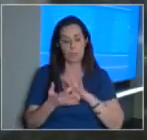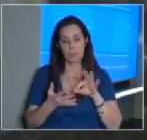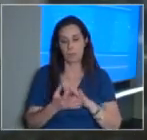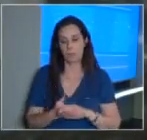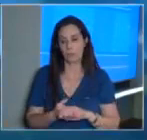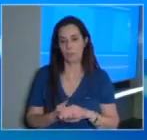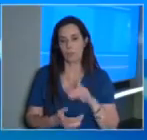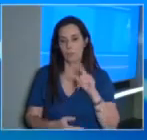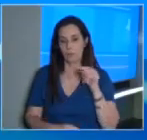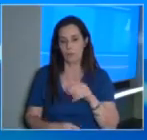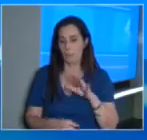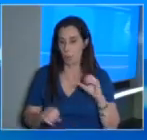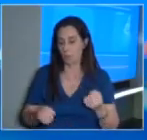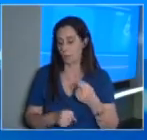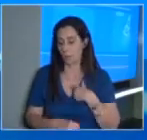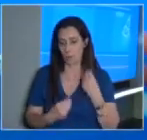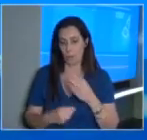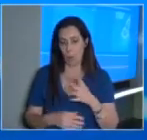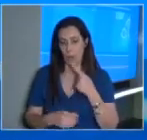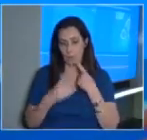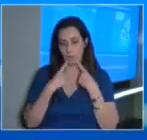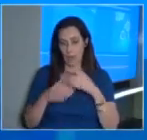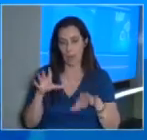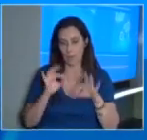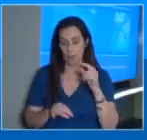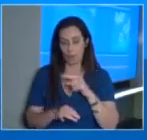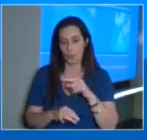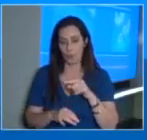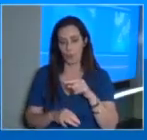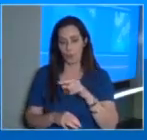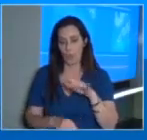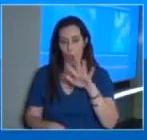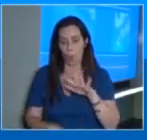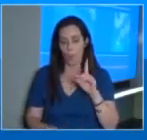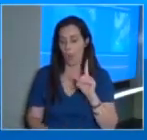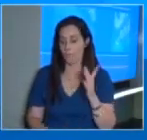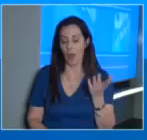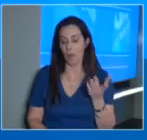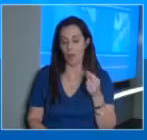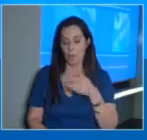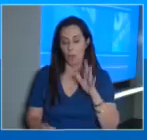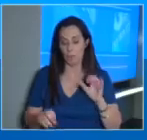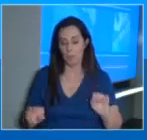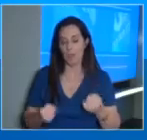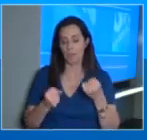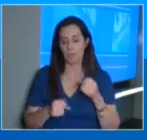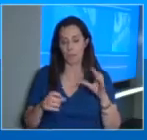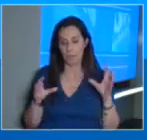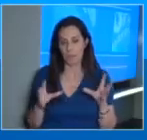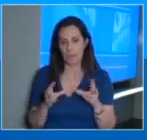מחרימה אותם, אבל הם מאוד פעילים. אנחנו תכף אולי נדבר על הבחירות של הפרלמנט האירופית, אבל הם מאוד פעילים